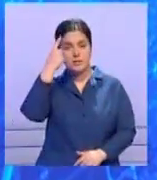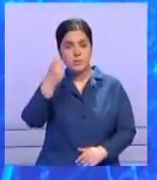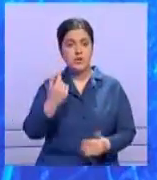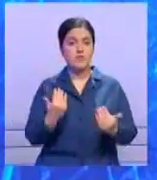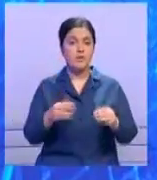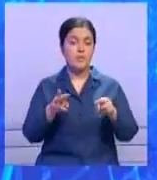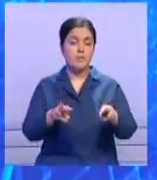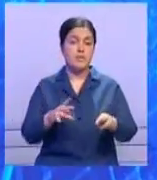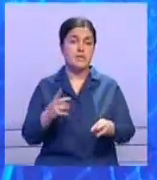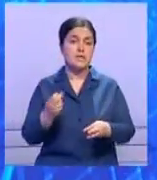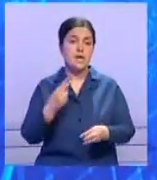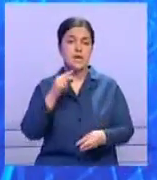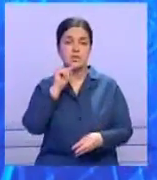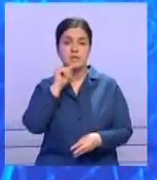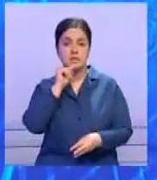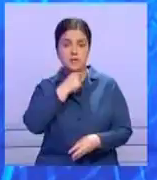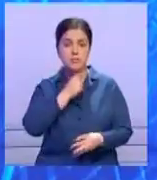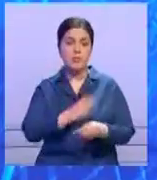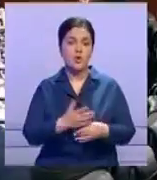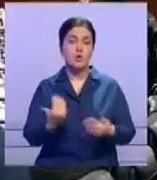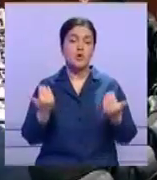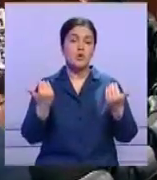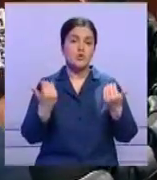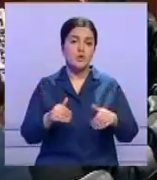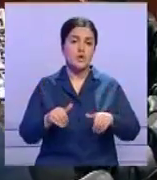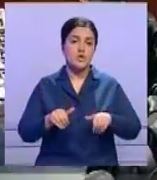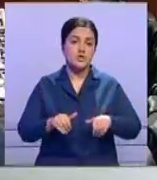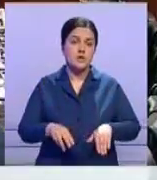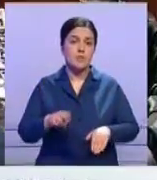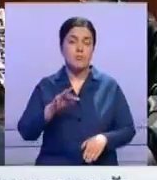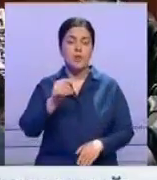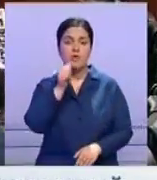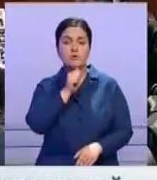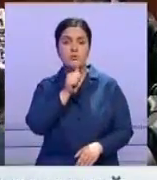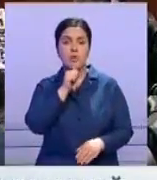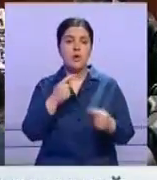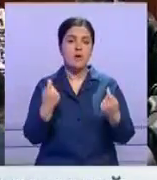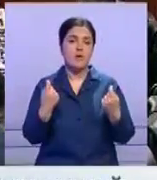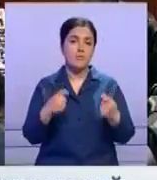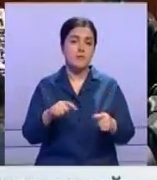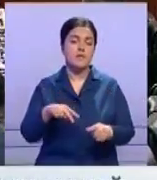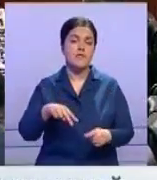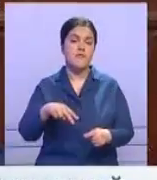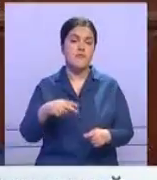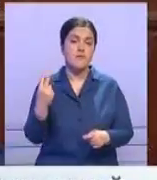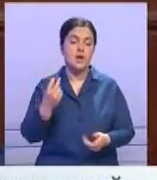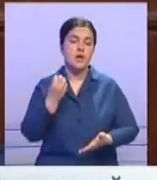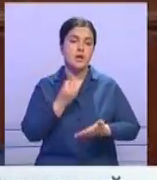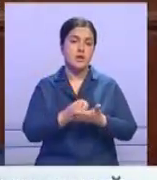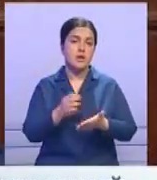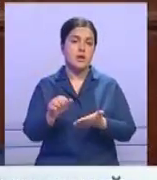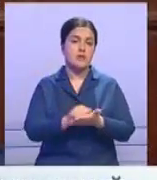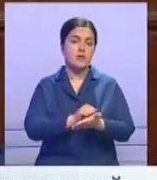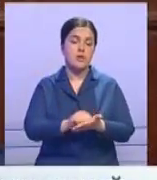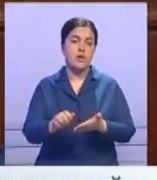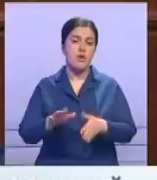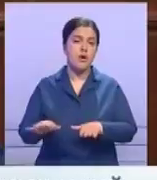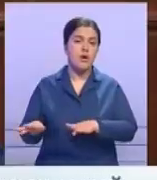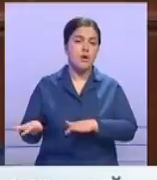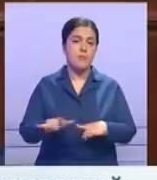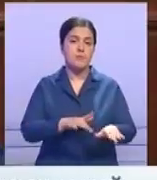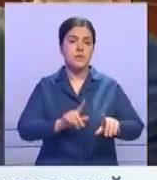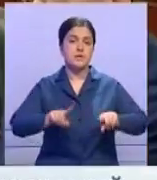Как сообщил сегодня министр национальной экономики Тимур Сулейменов, уже принято решение по способу реализации